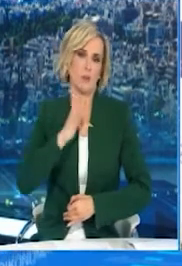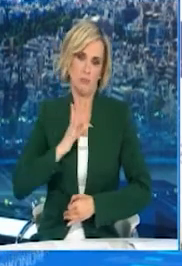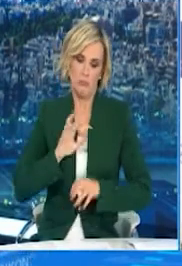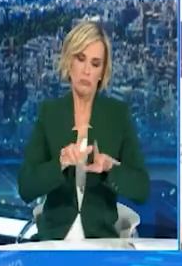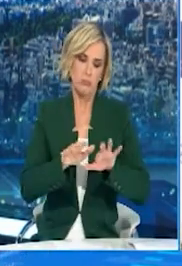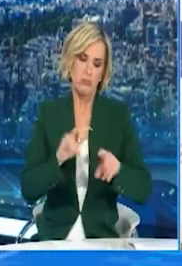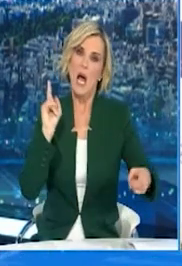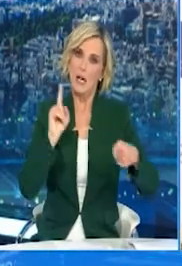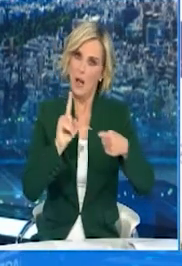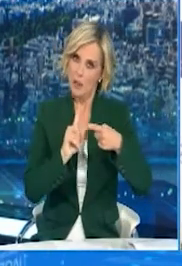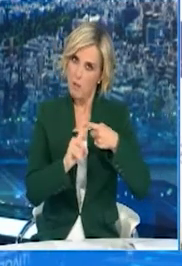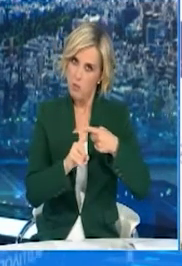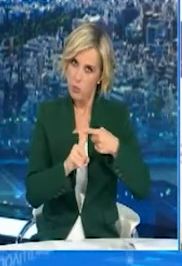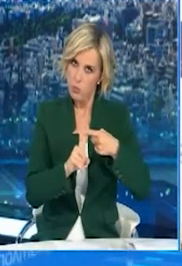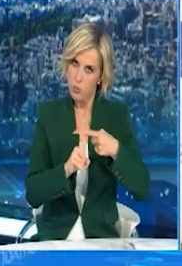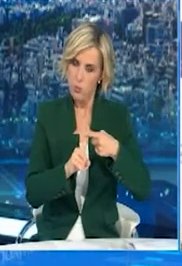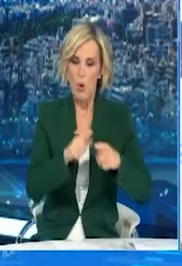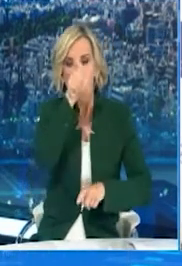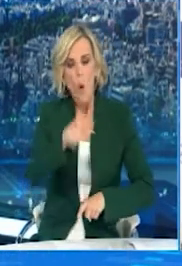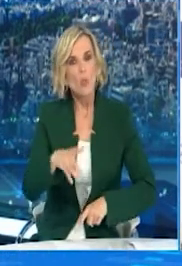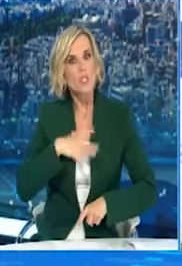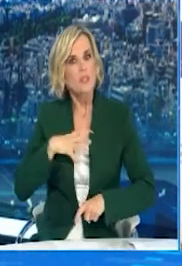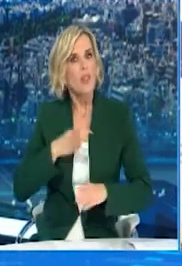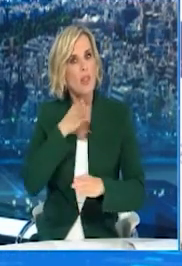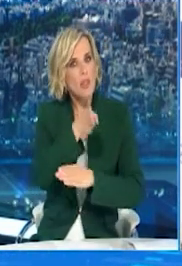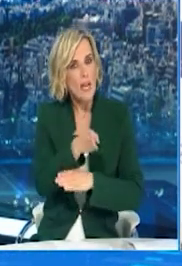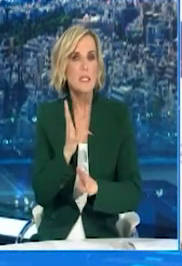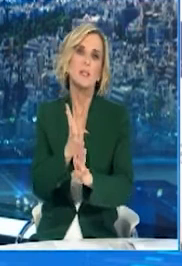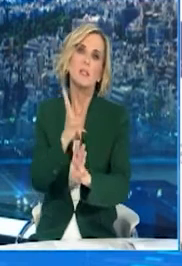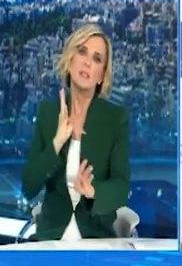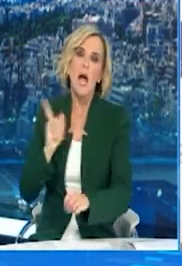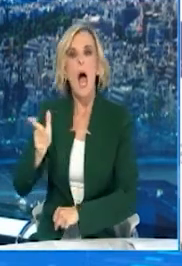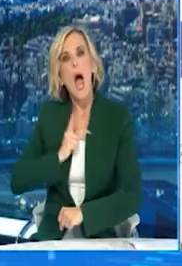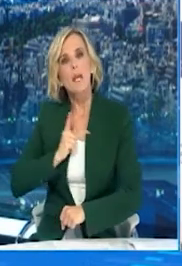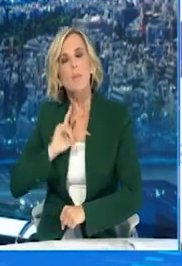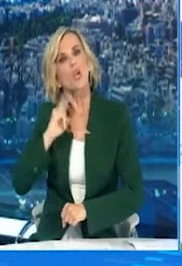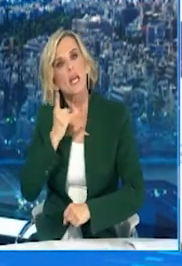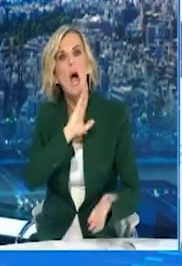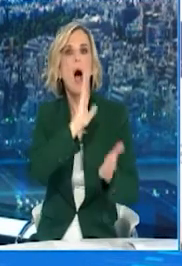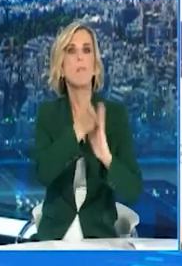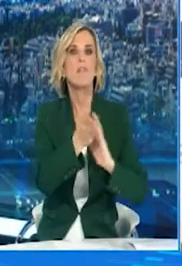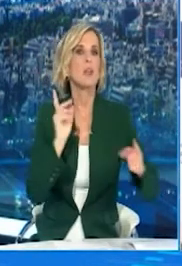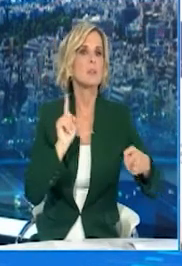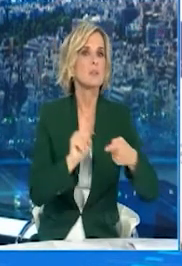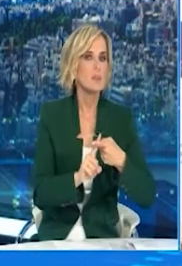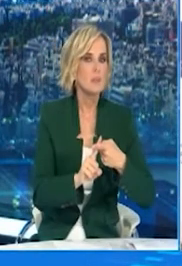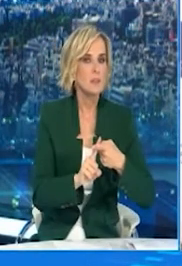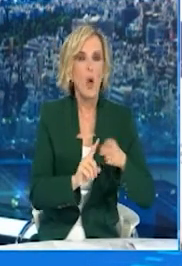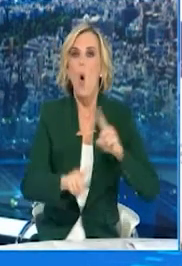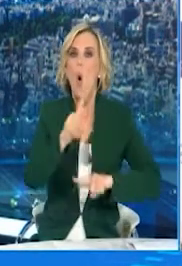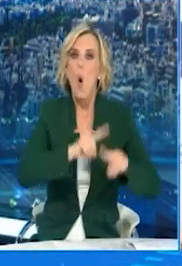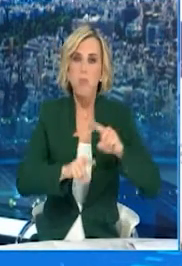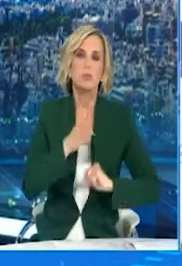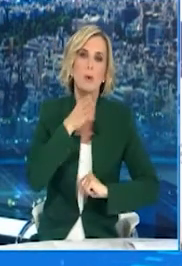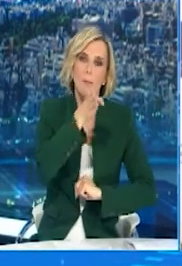πλατφόρμα, θα μπορεί να επιλέξει αν ο ίδιος θέλει να μπει στη λίστα αναμονής. Για όσους πολίτες έχουν κλείσει το ραντεβού τους σε ΚΕΠ, σε